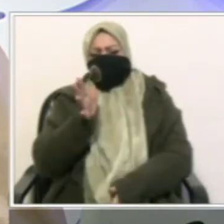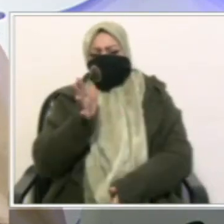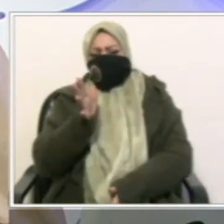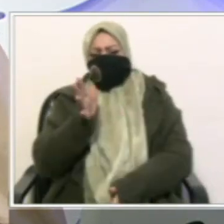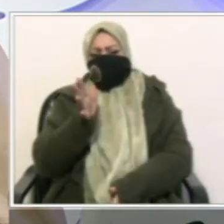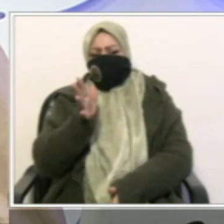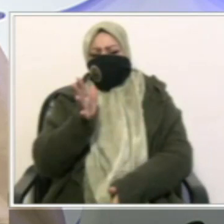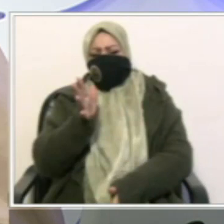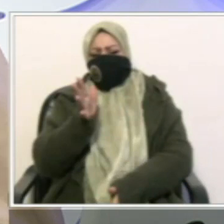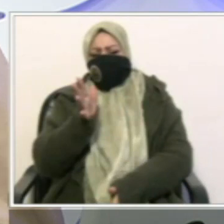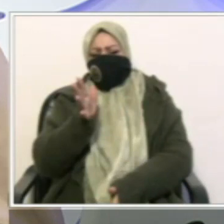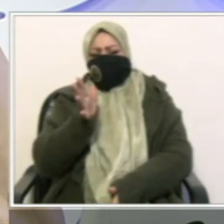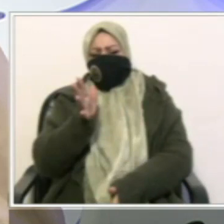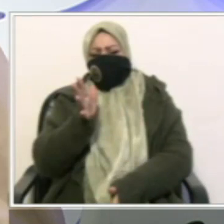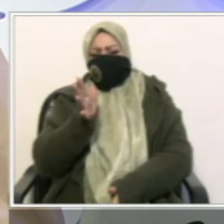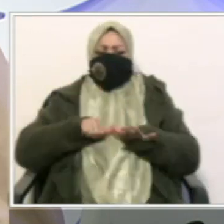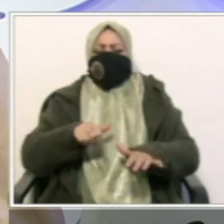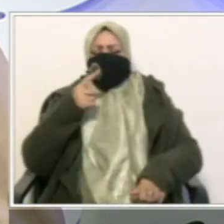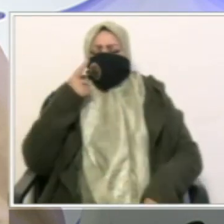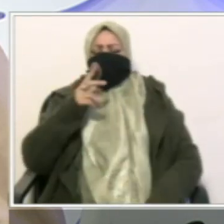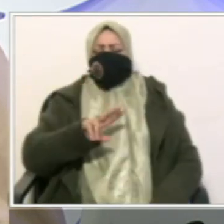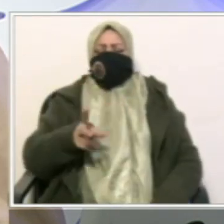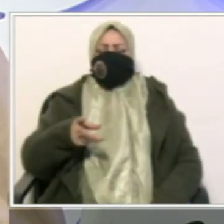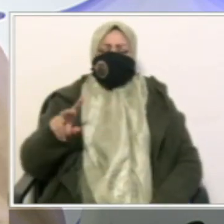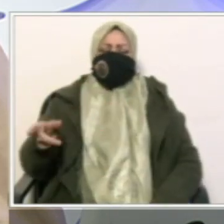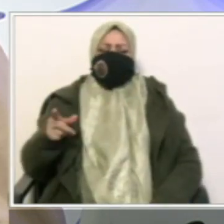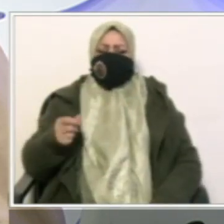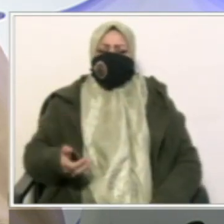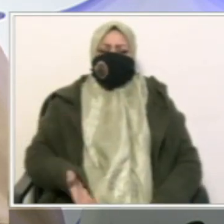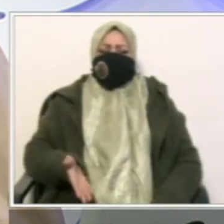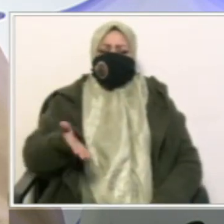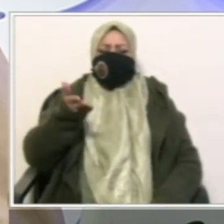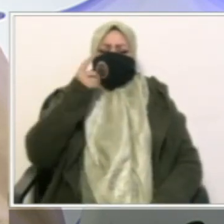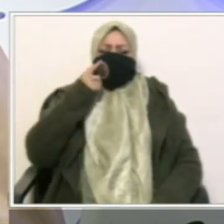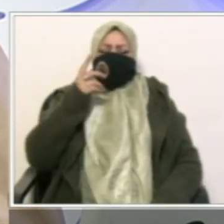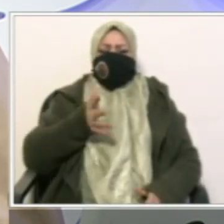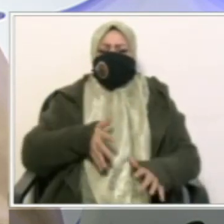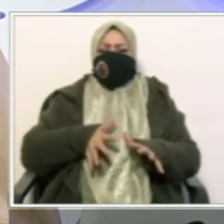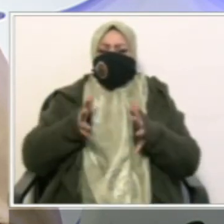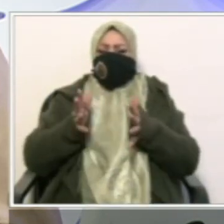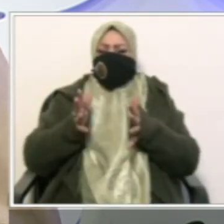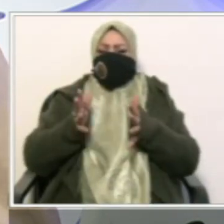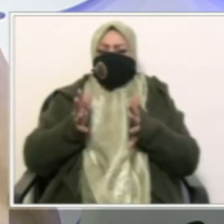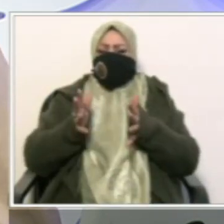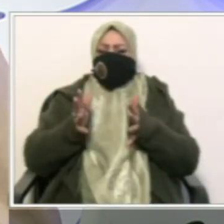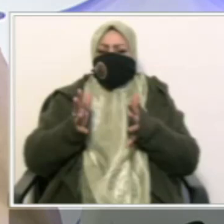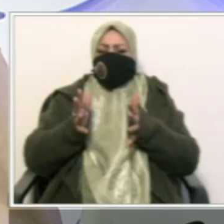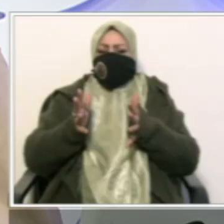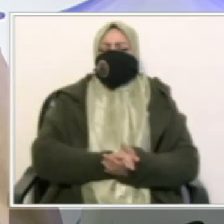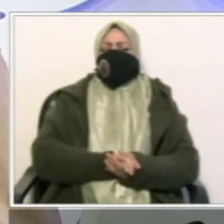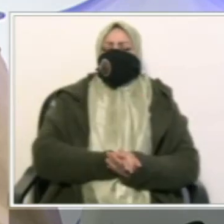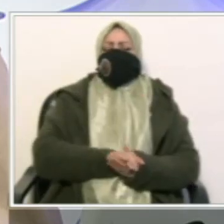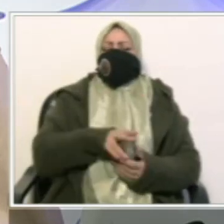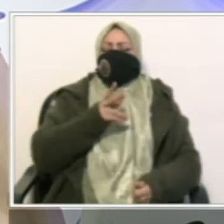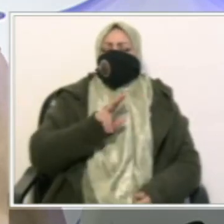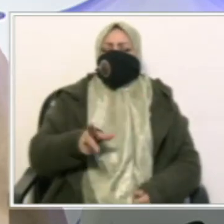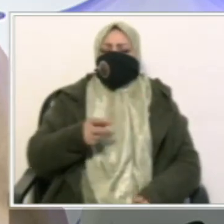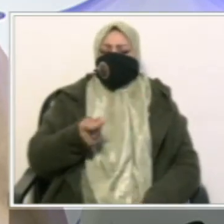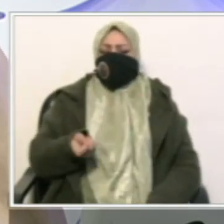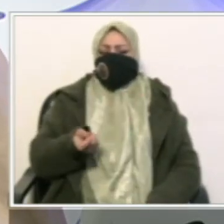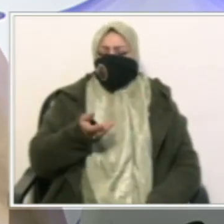الأموال التي تنفق بالمليارات أو يزيد في السلع لو سخرت لمقاطعة ما